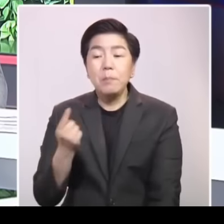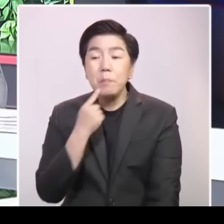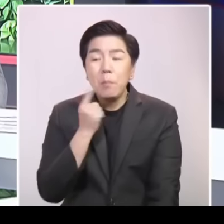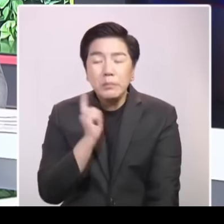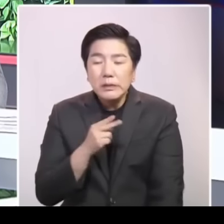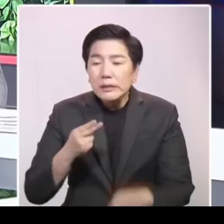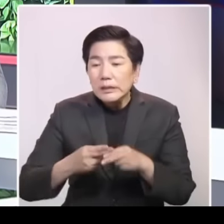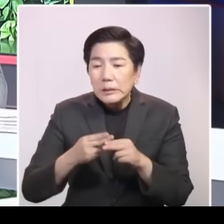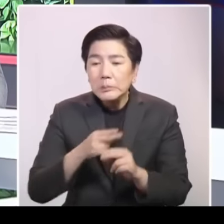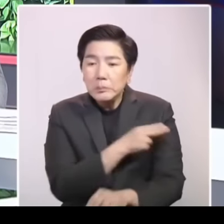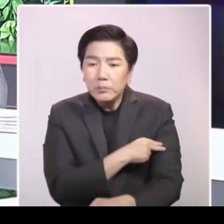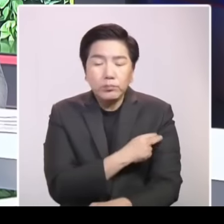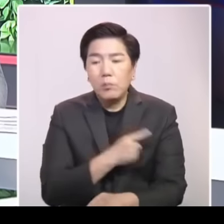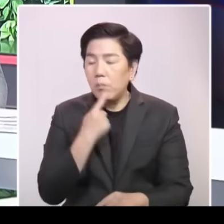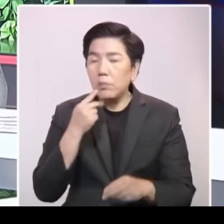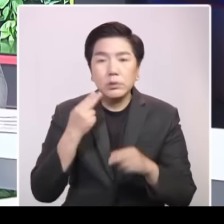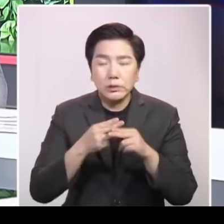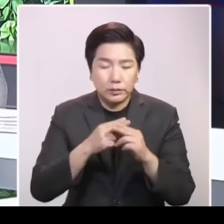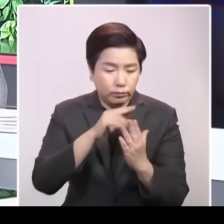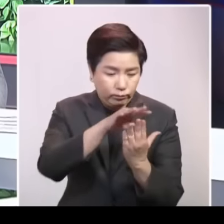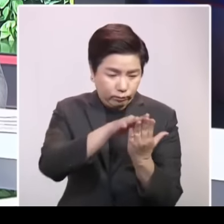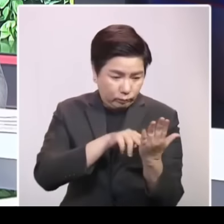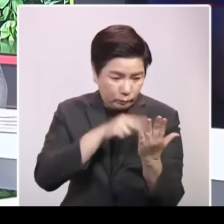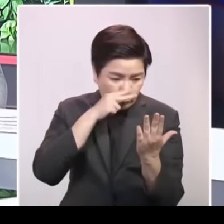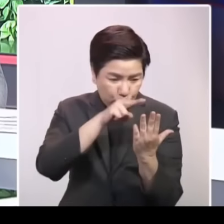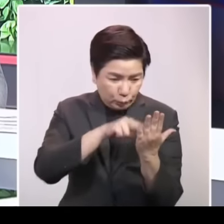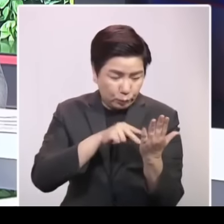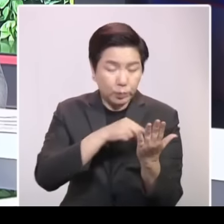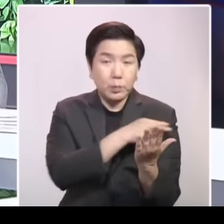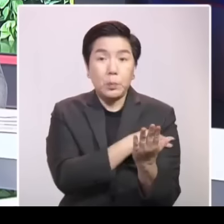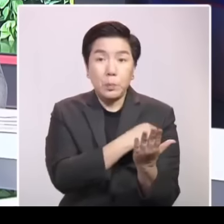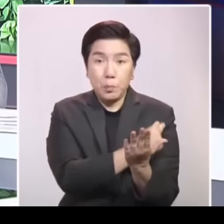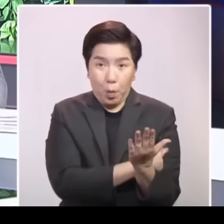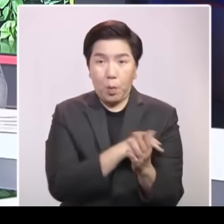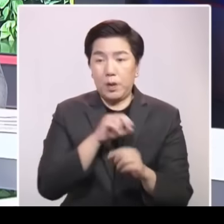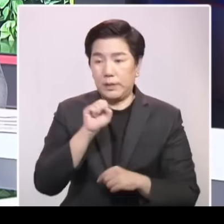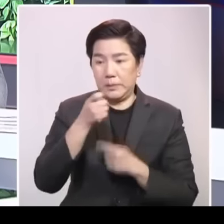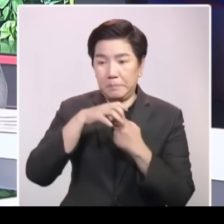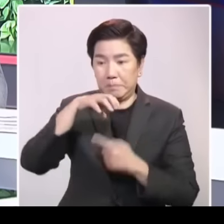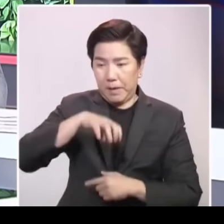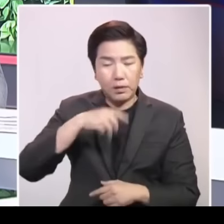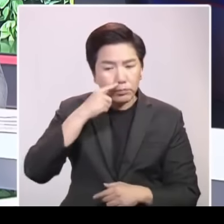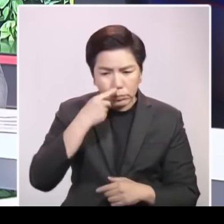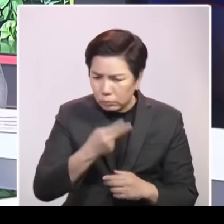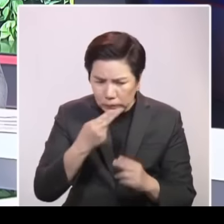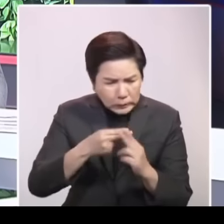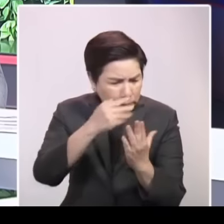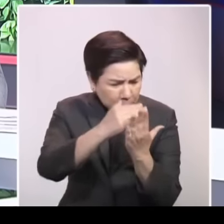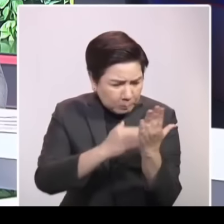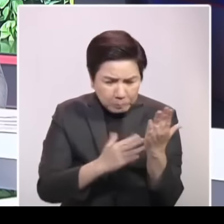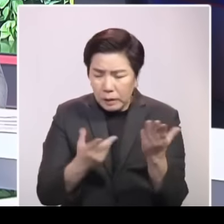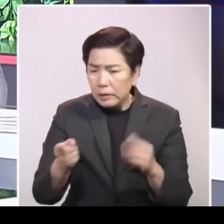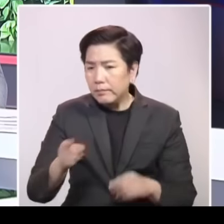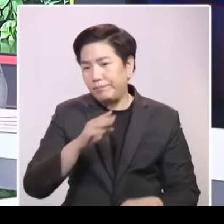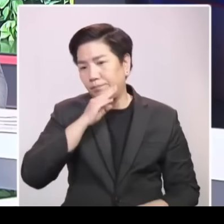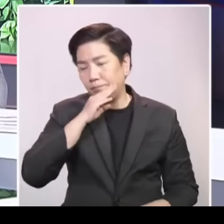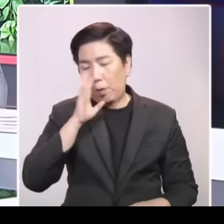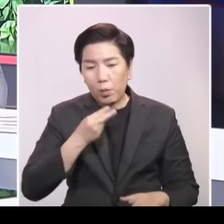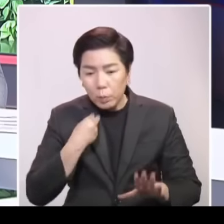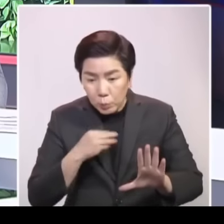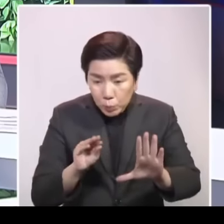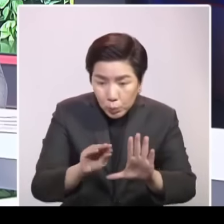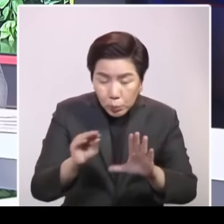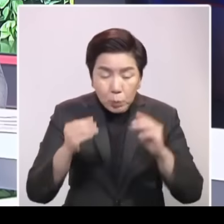ครับยืนยันแล้วนะว่าไม่มีชื่ออยู่ในระบบของแพทยสภาก็คือเป็นหมอเถื่อนนั่นแหละถ้าเกิดว่ามีการไปตรวจคน